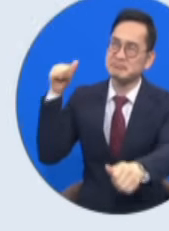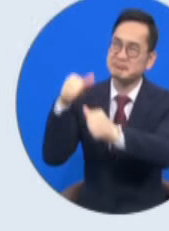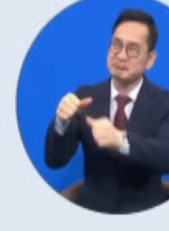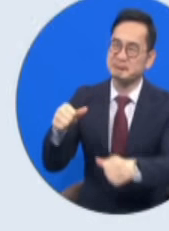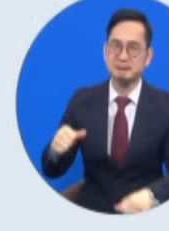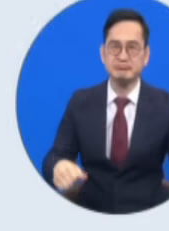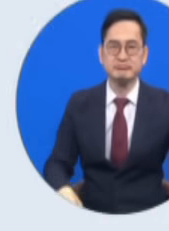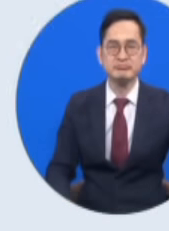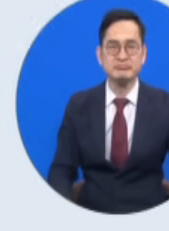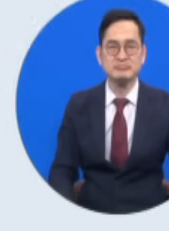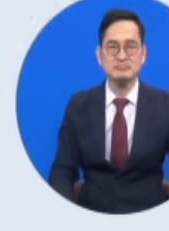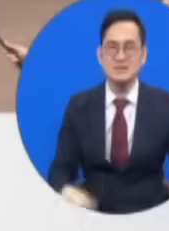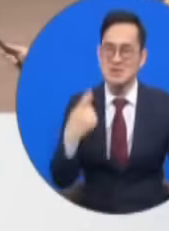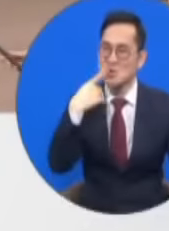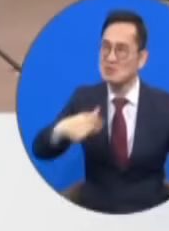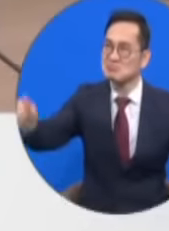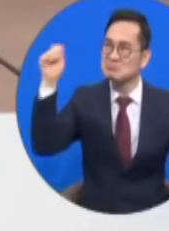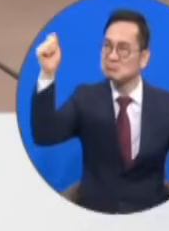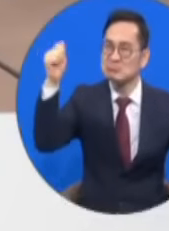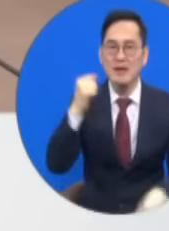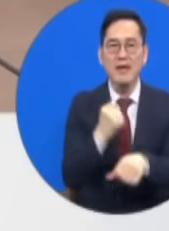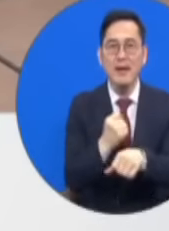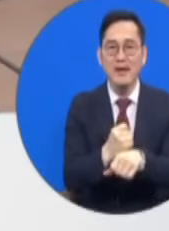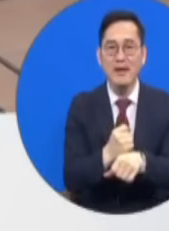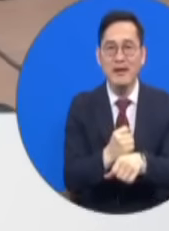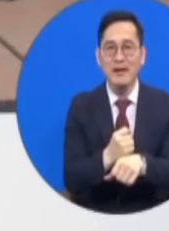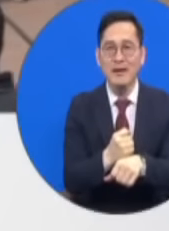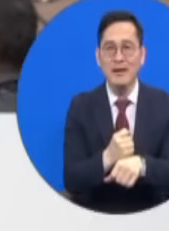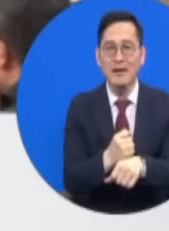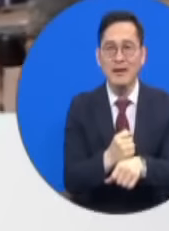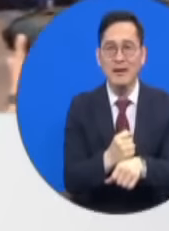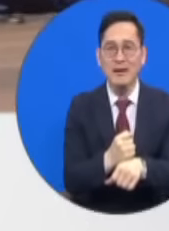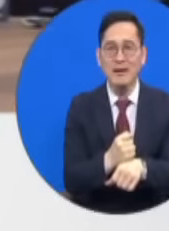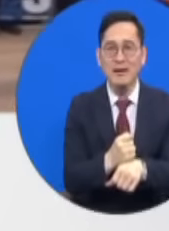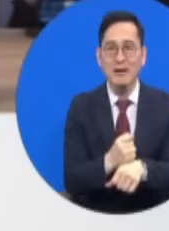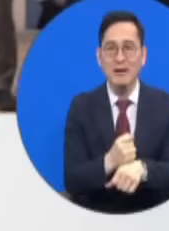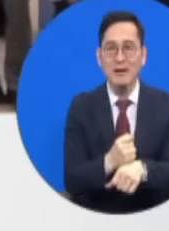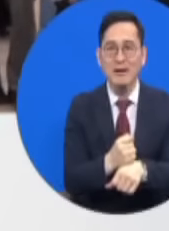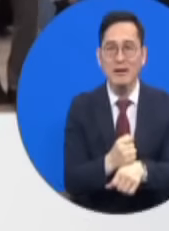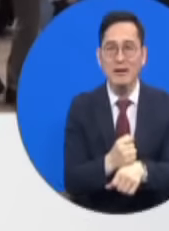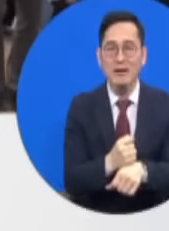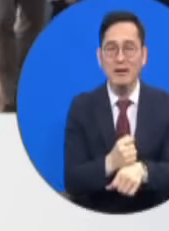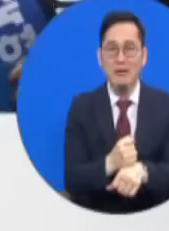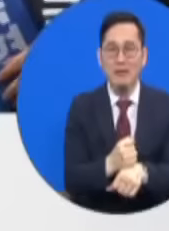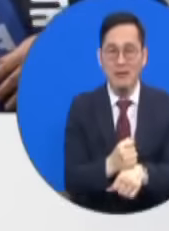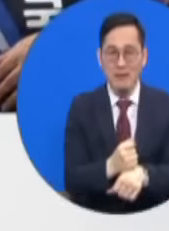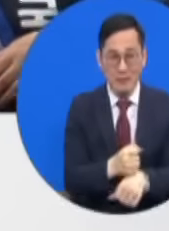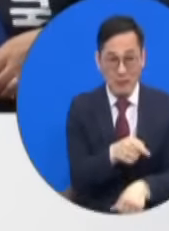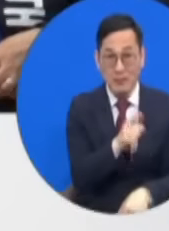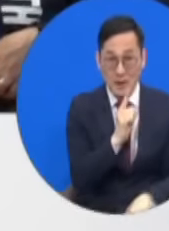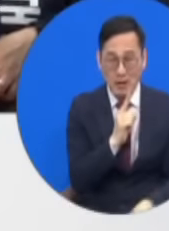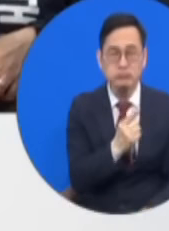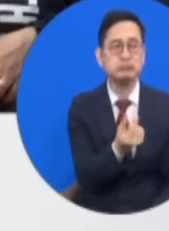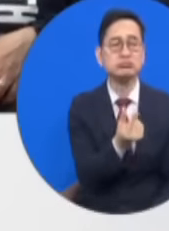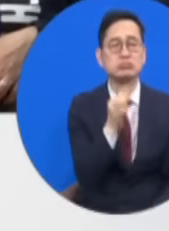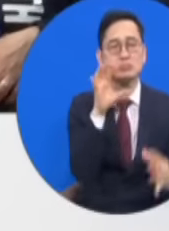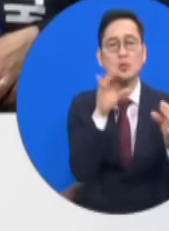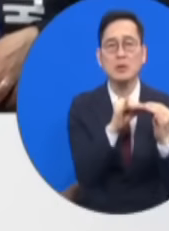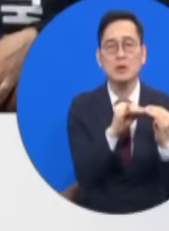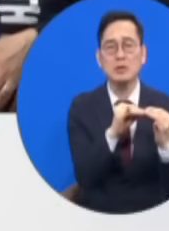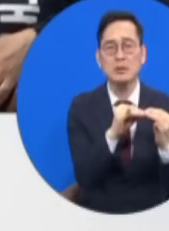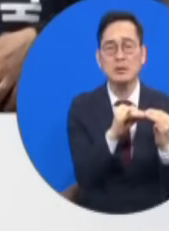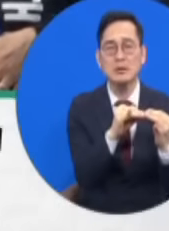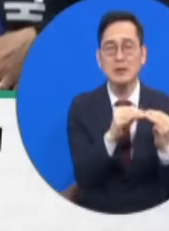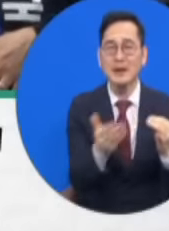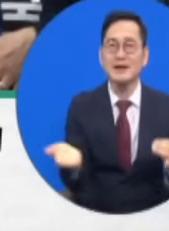이 얘기하는데 저는 상당 부분 윤석열 정부가 경고장을 받아야 될 이유가 있다고 생각합니다. 오만한 부분이 있었고 무능한 부분이 있었죠.